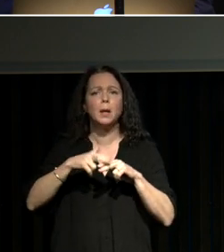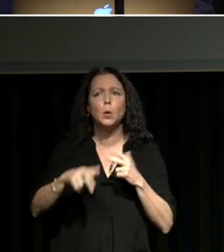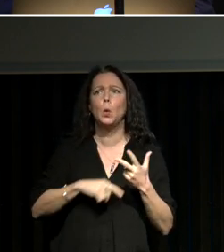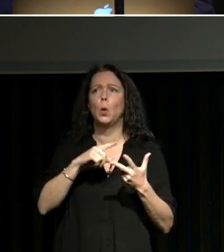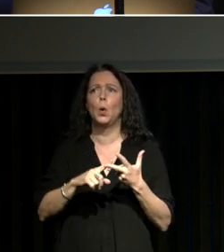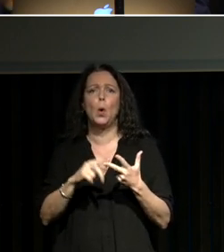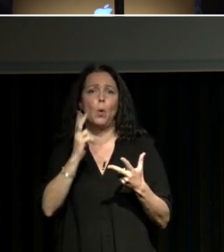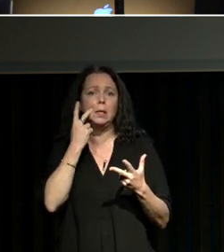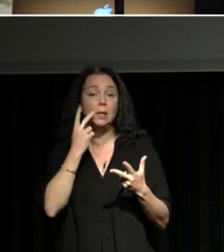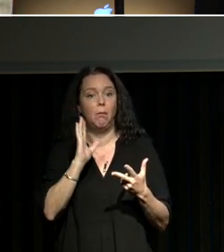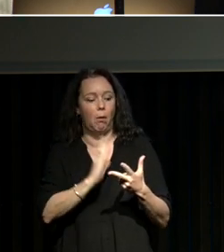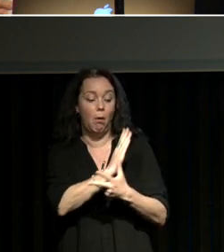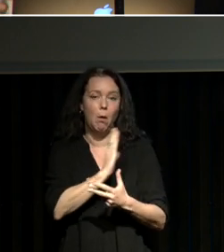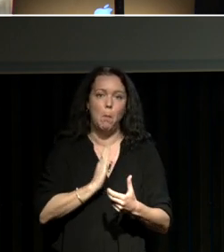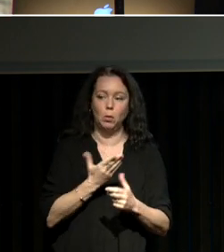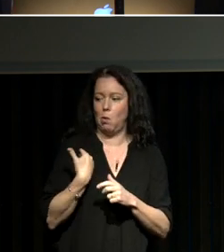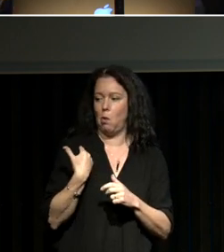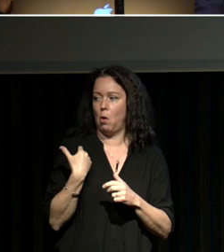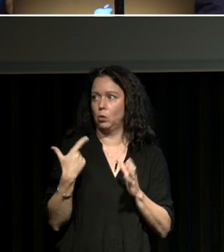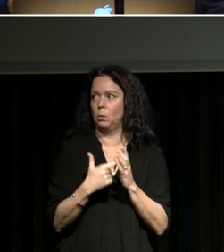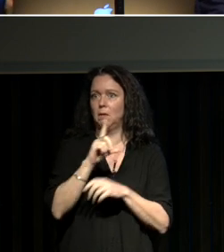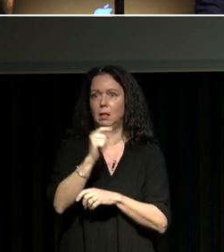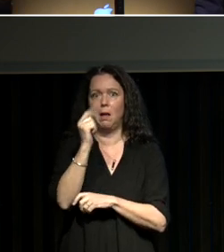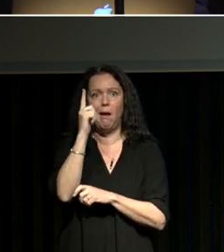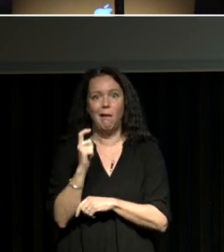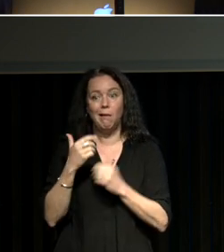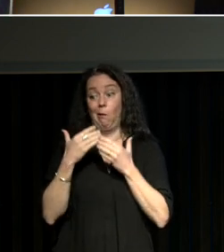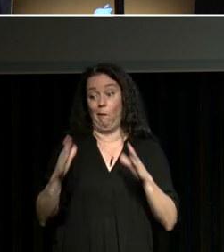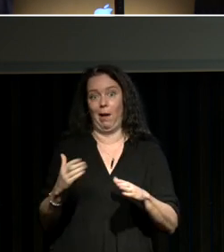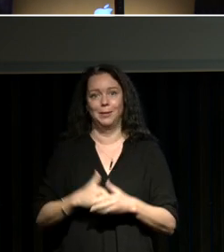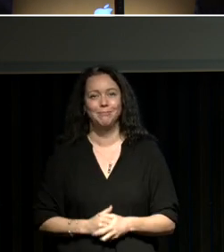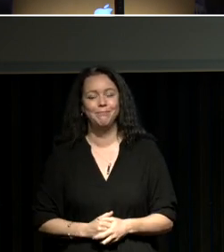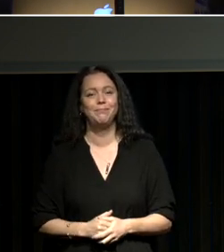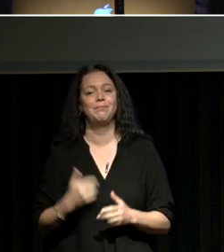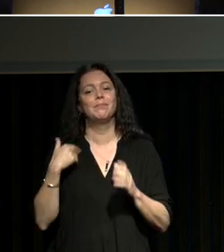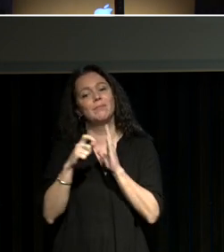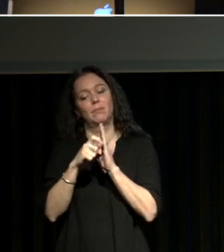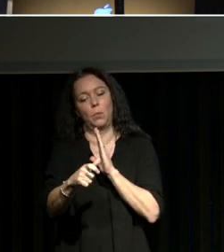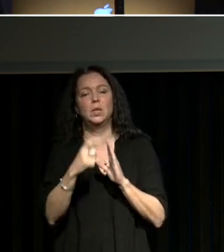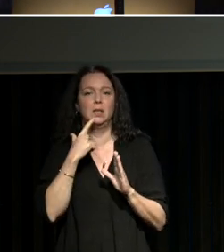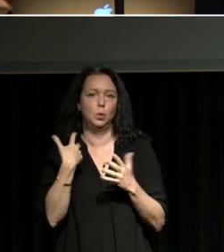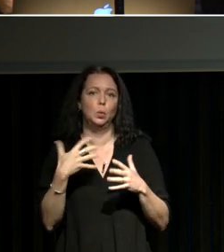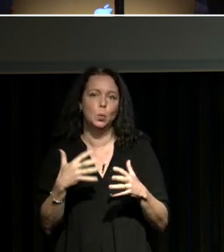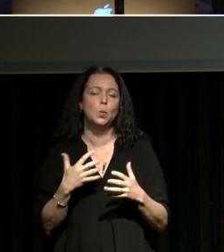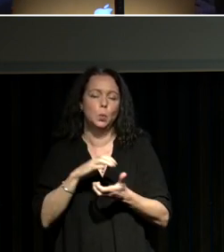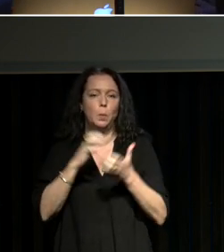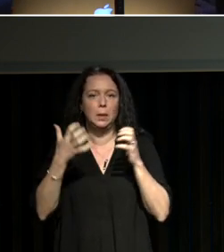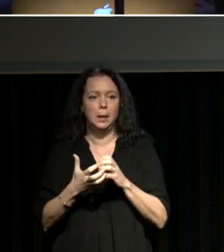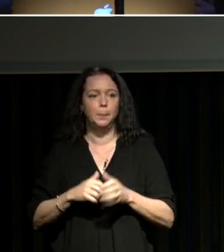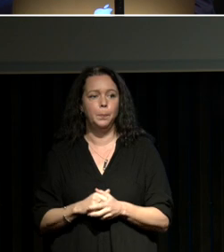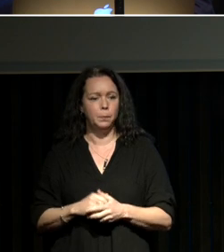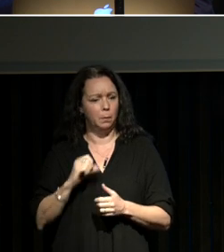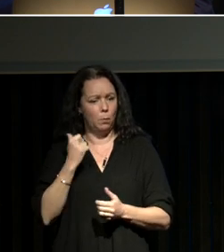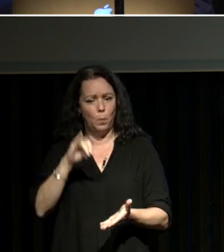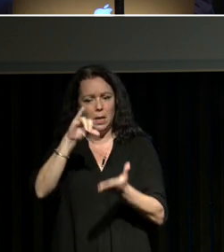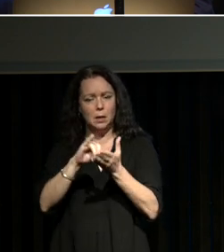Poitiers. Et encore, Bordeaux, nous, on est ouvert que depuis début 2021. Ce sont des processus qui sont très compliqués à mettre en œuvre. Et d'ailleurs, le premier centre qui